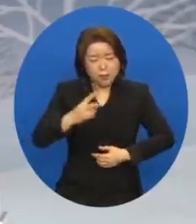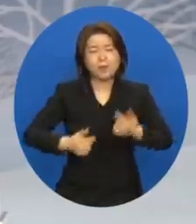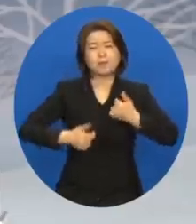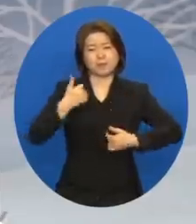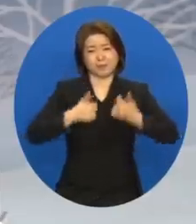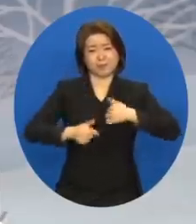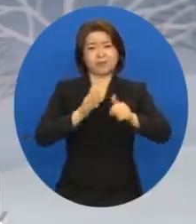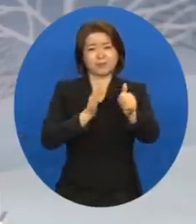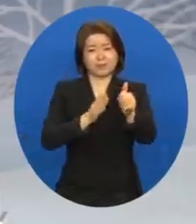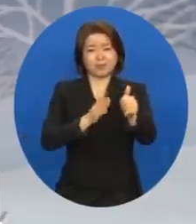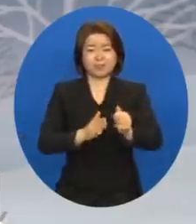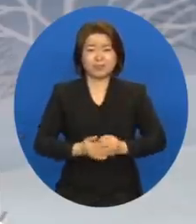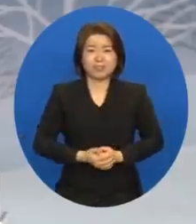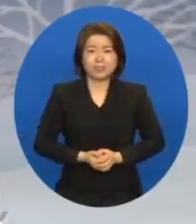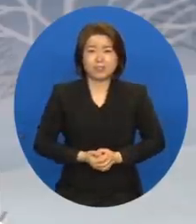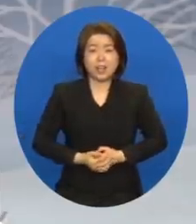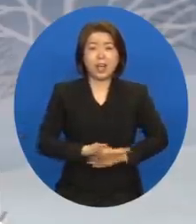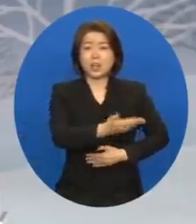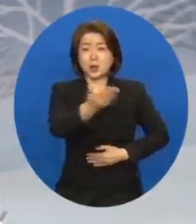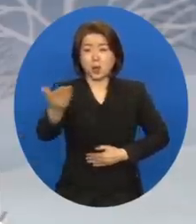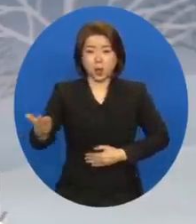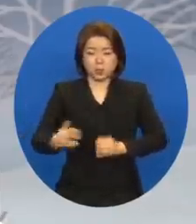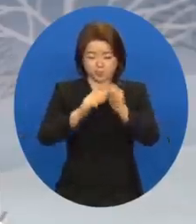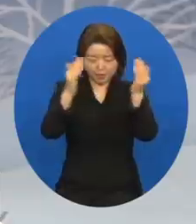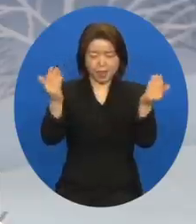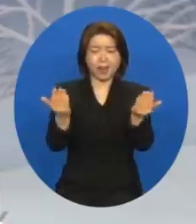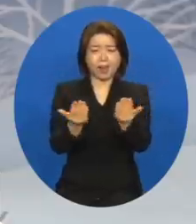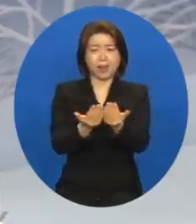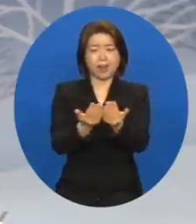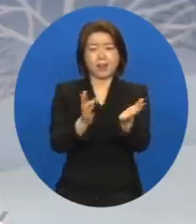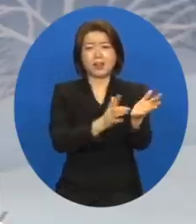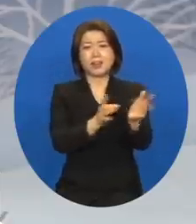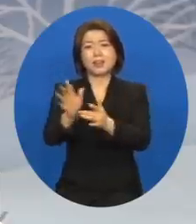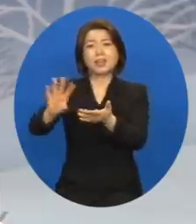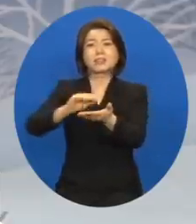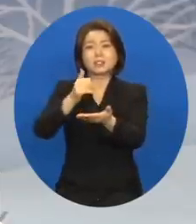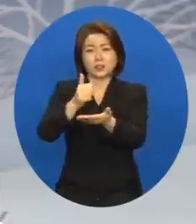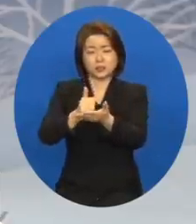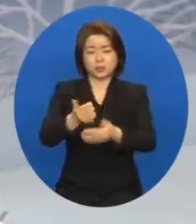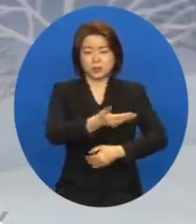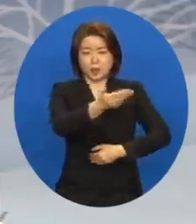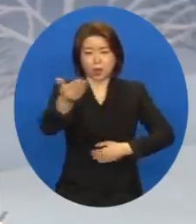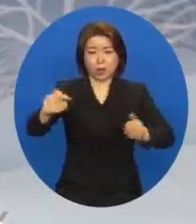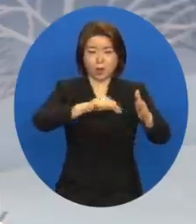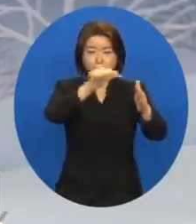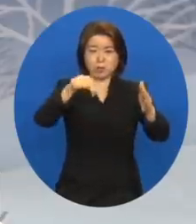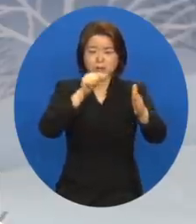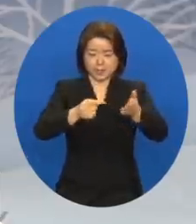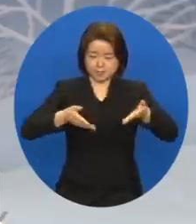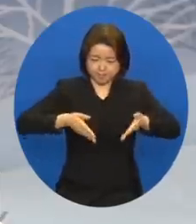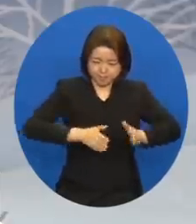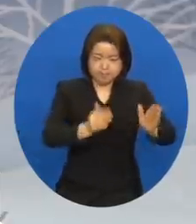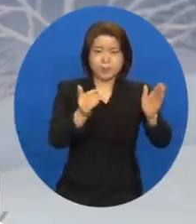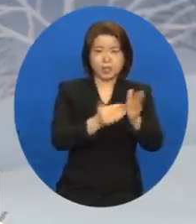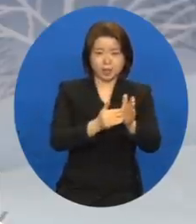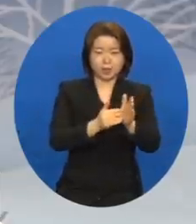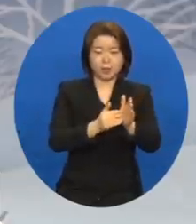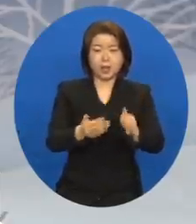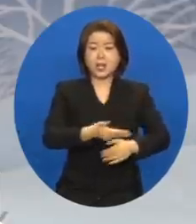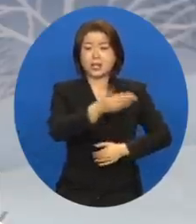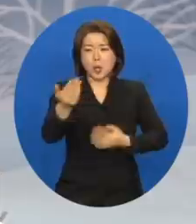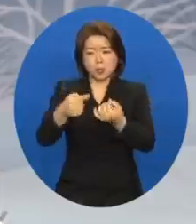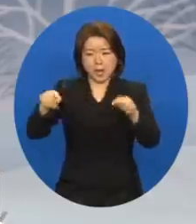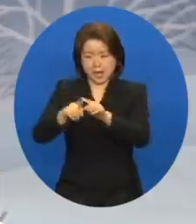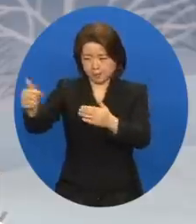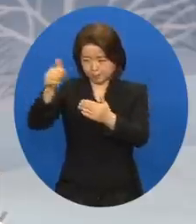바랍니다. 여러분들도 다 예수 그리스도께서 여러분 안에 나시고 여러분과 함께